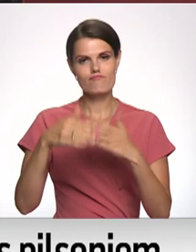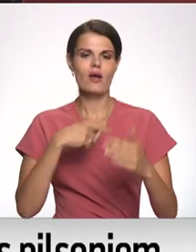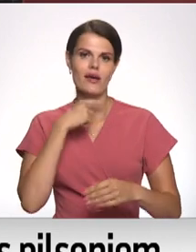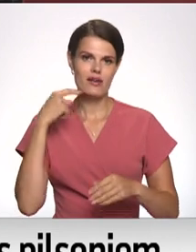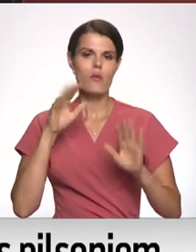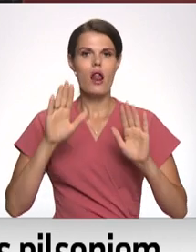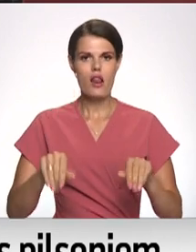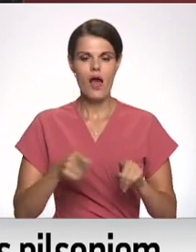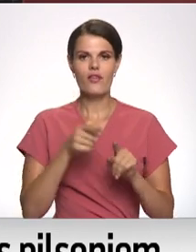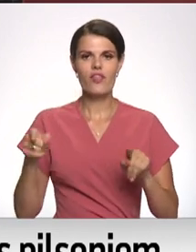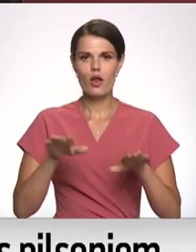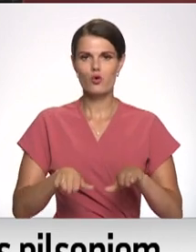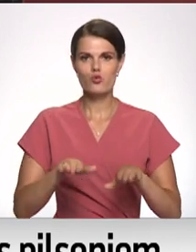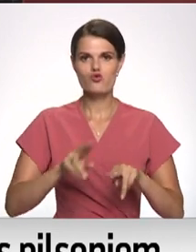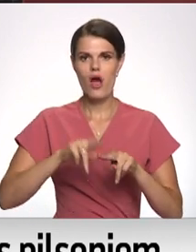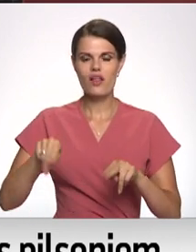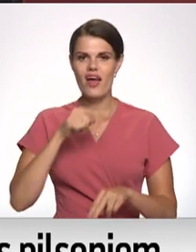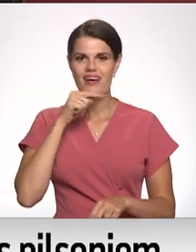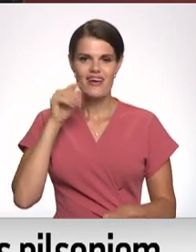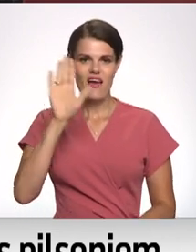termiņu uzturēšanas atļaujas Krievijas pilsoņiem